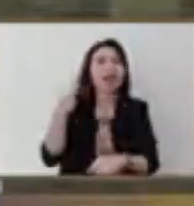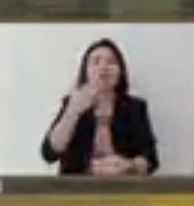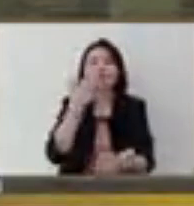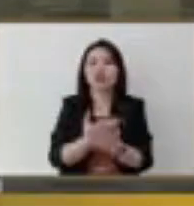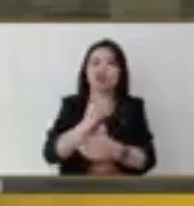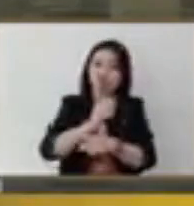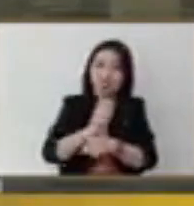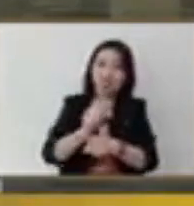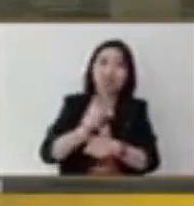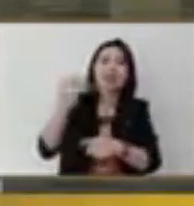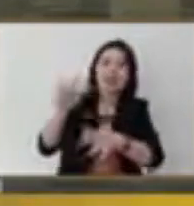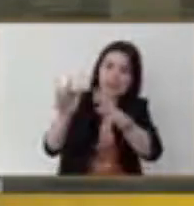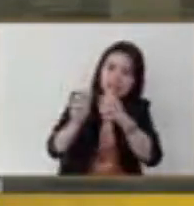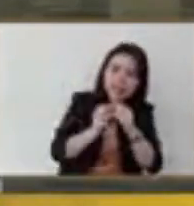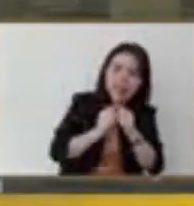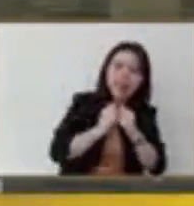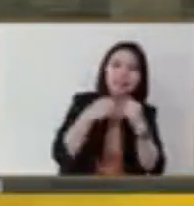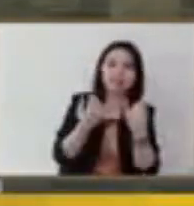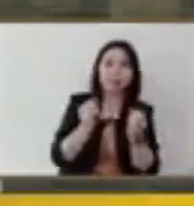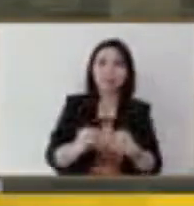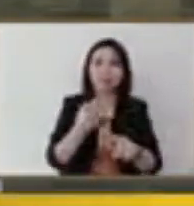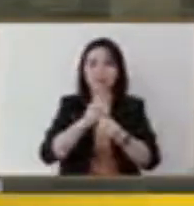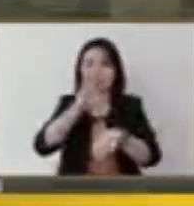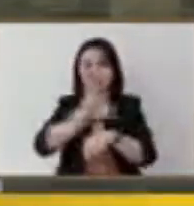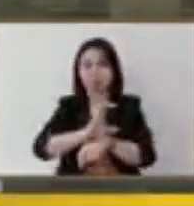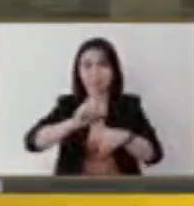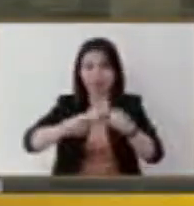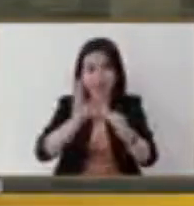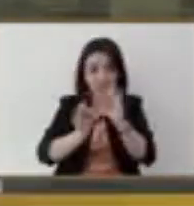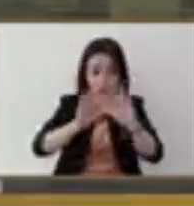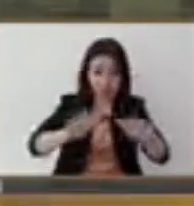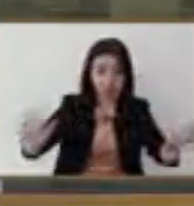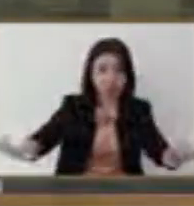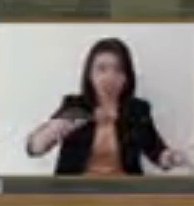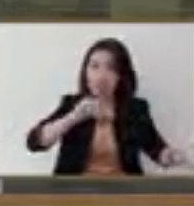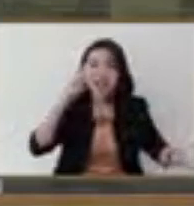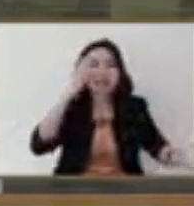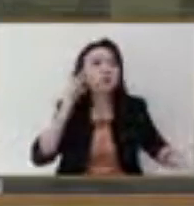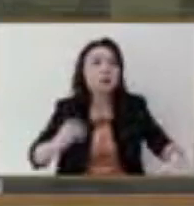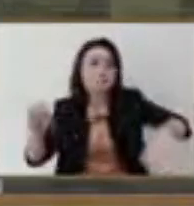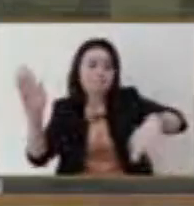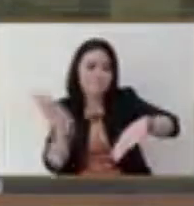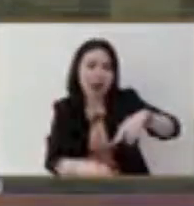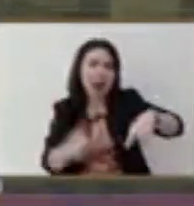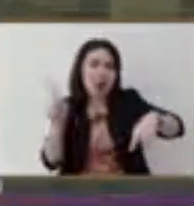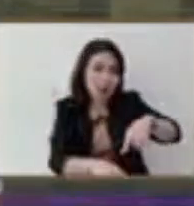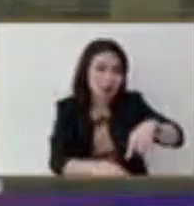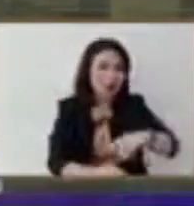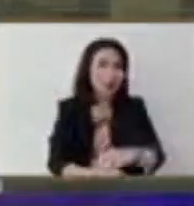getting something from the church. Pero pagka ang bata hindi nakatikim ng palo, pagka sila hindi maayos, they are missing the